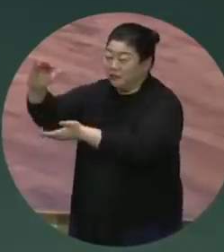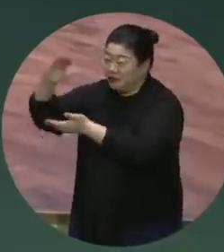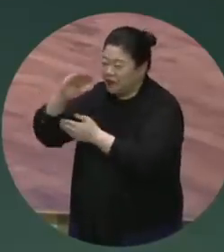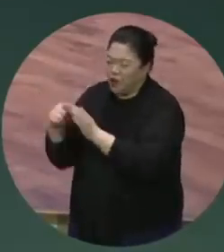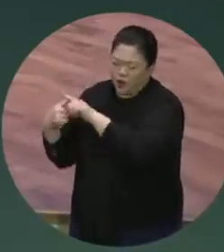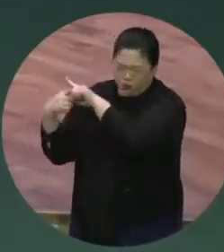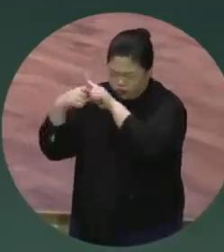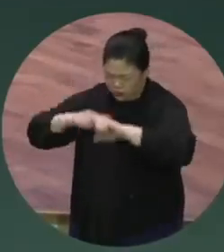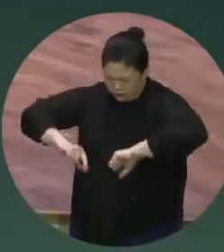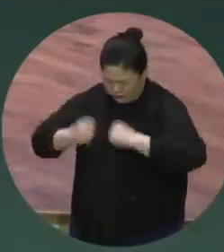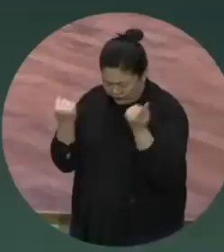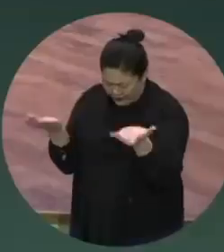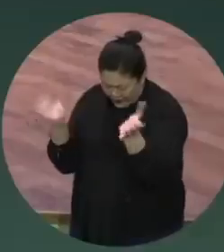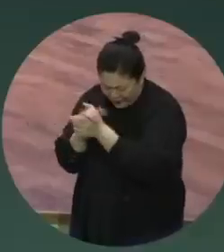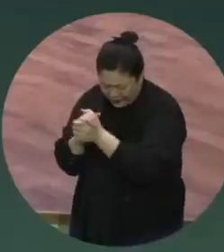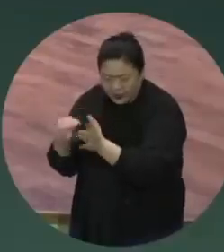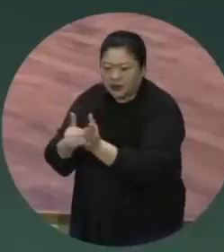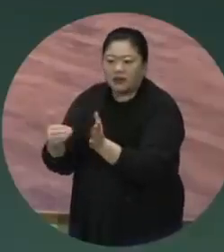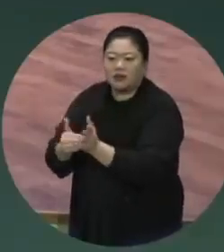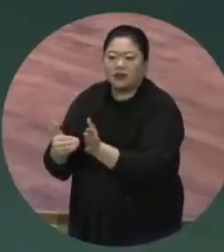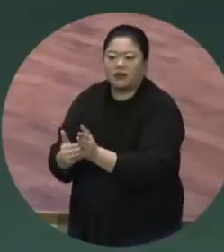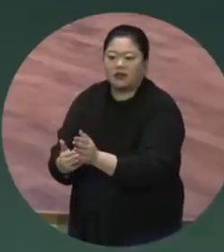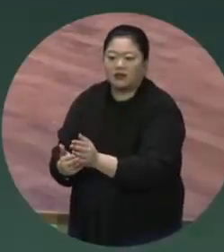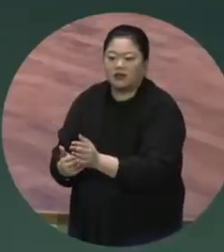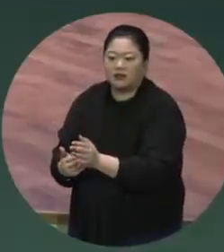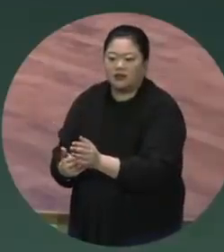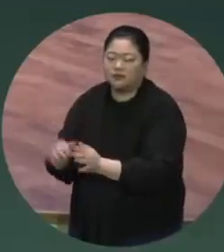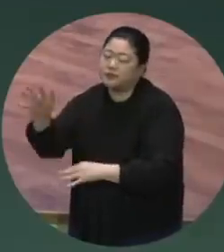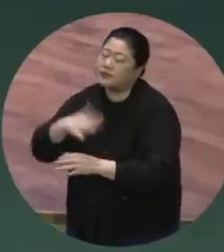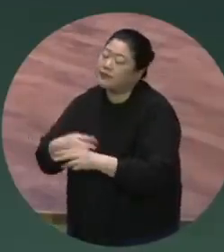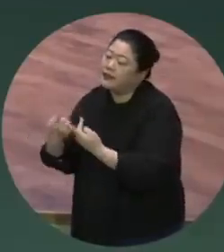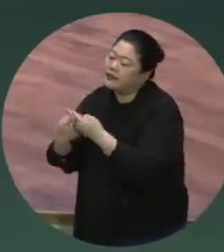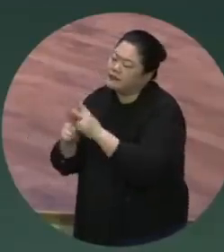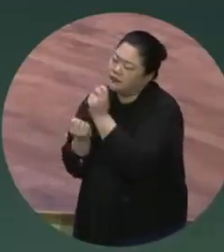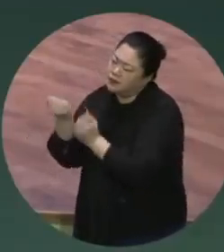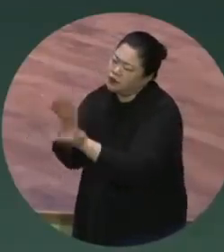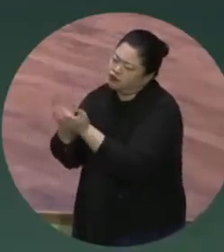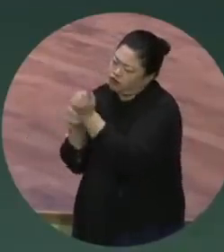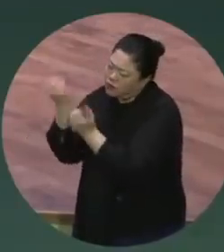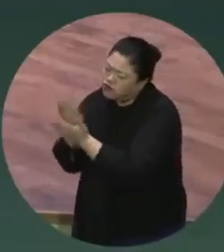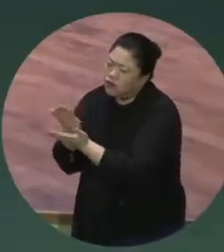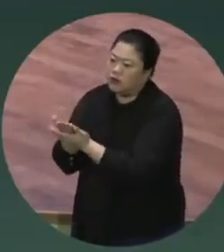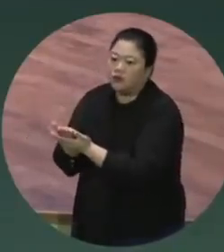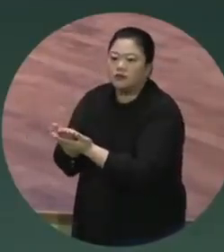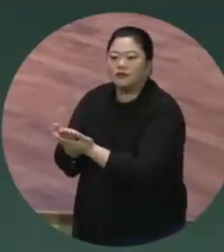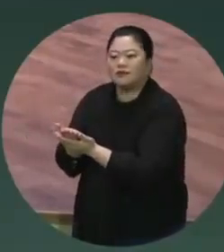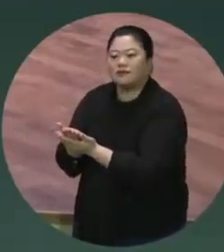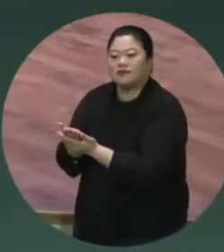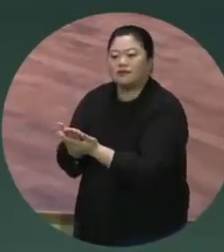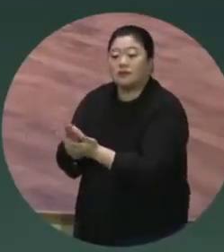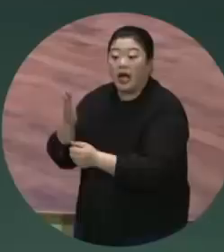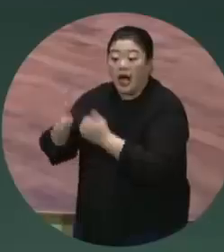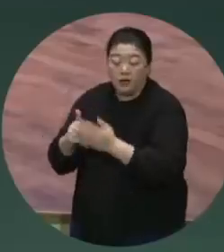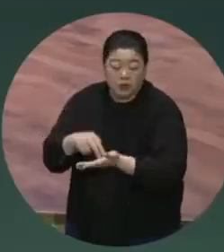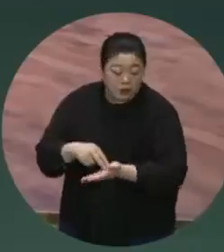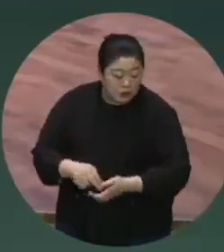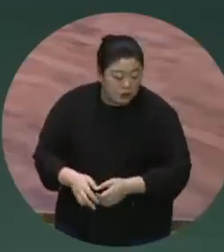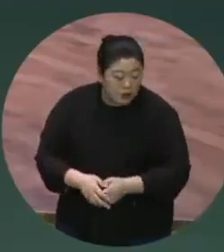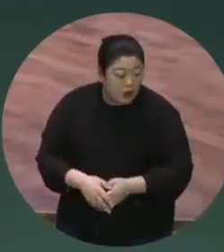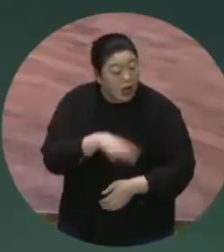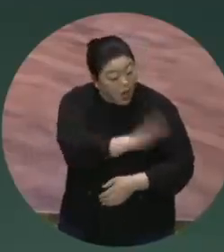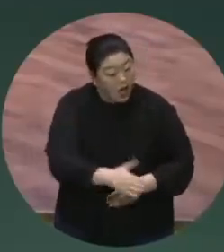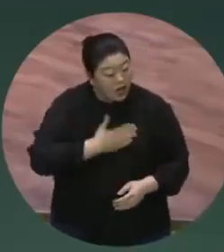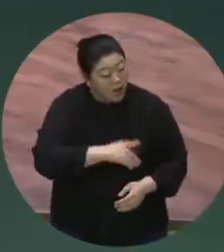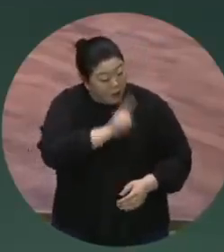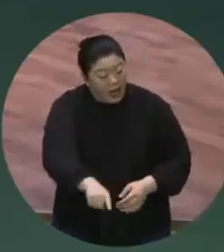뭘 순종이라는 단어를 씁니까? 도대체 이 종남이한테 이해가 안 되는데 순종하는 그게 성경에 많은 순종이요.